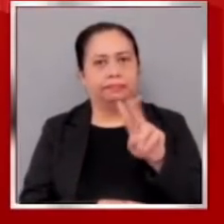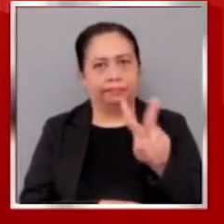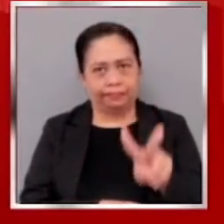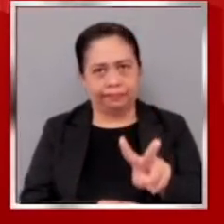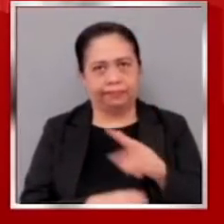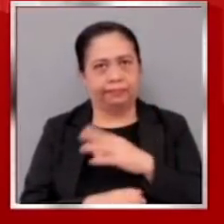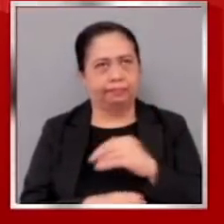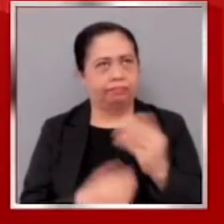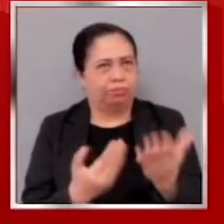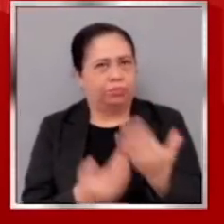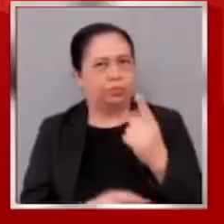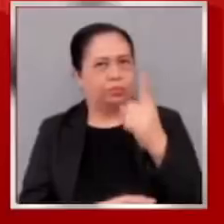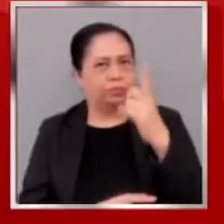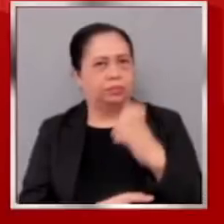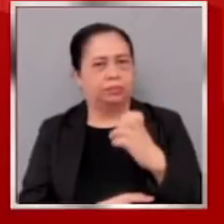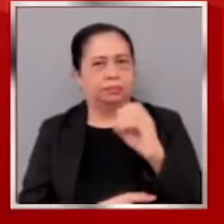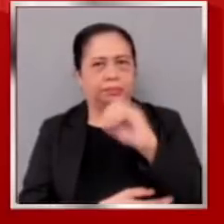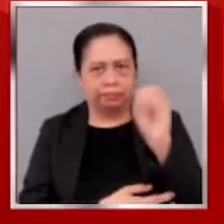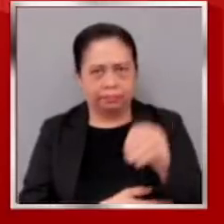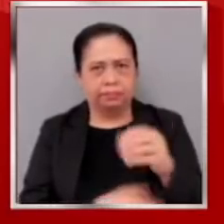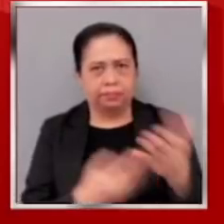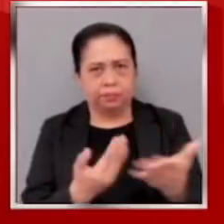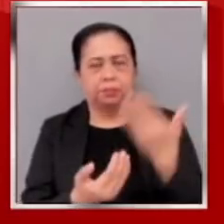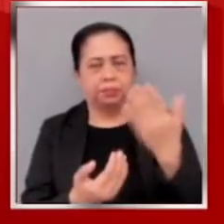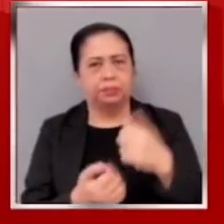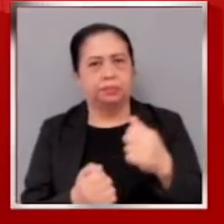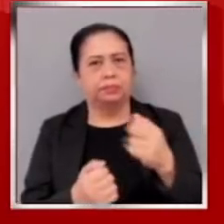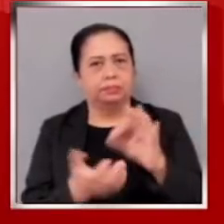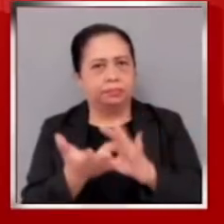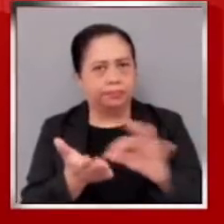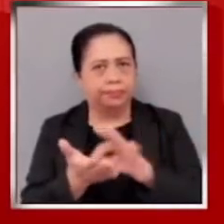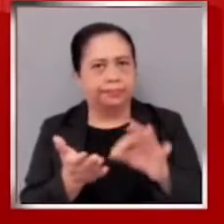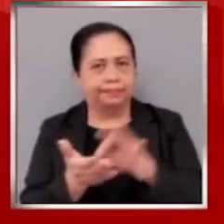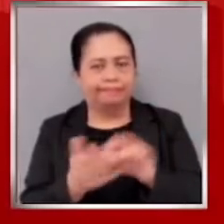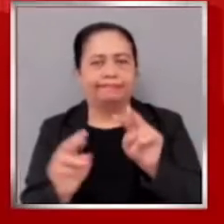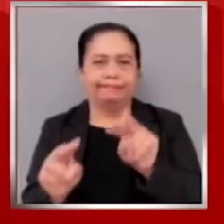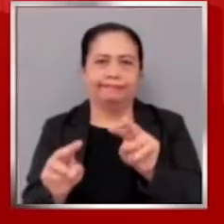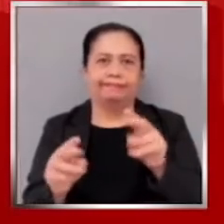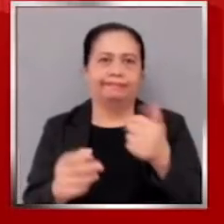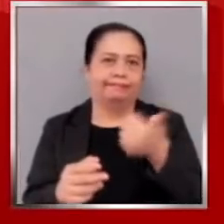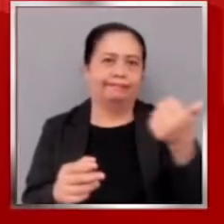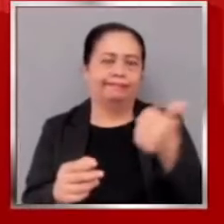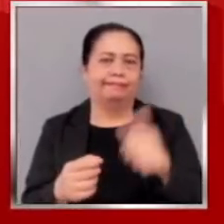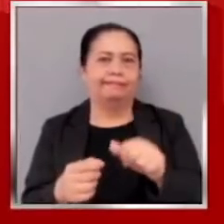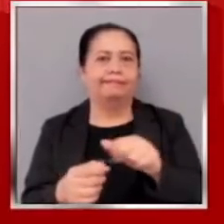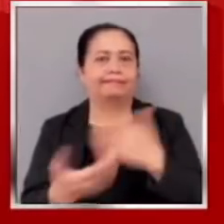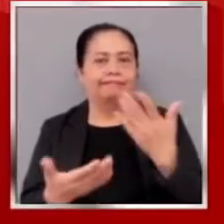Halos 100% na tayo counted at hihintayin na lang natin yung iba pang mga official